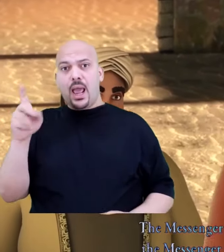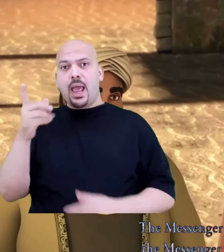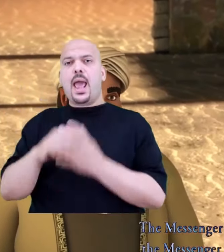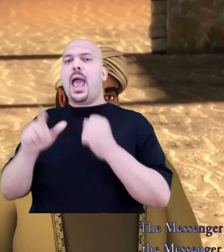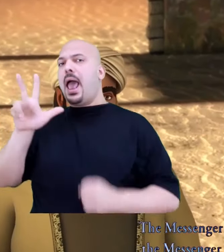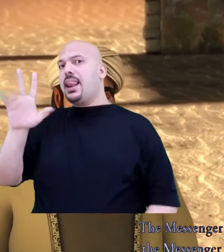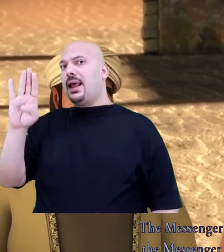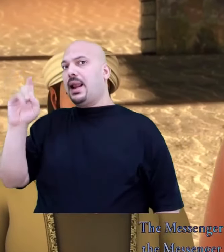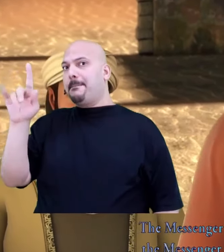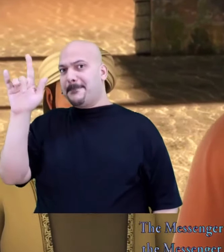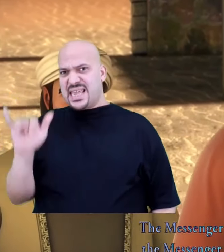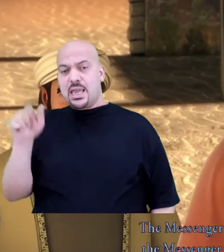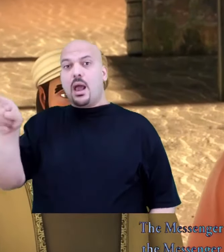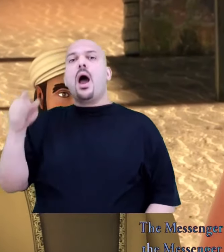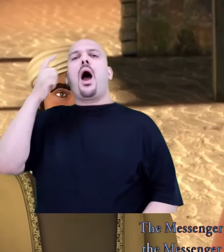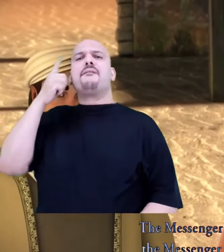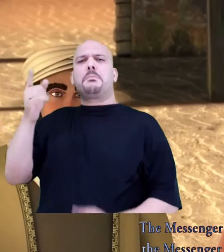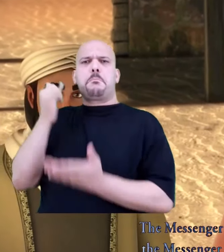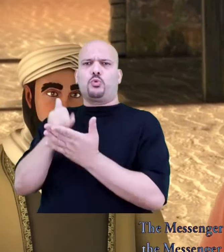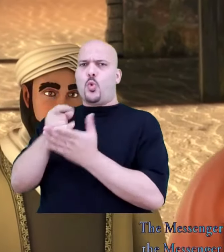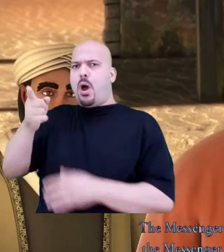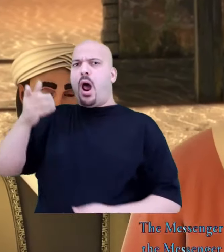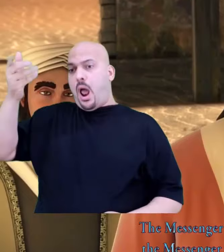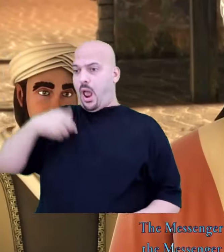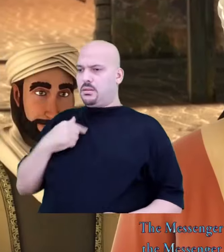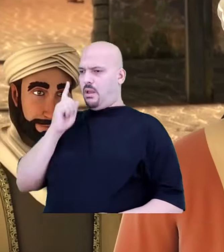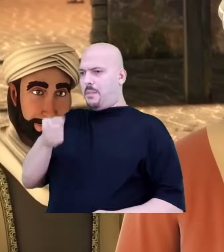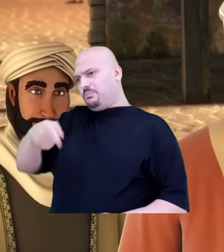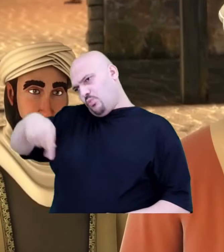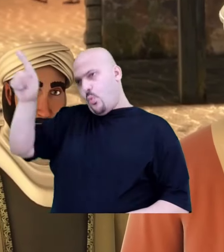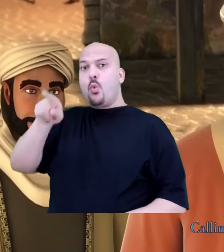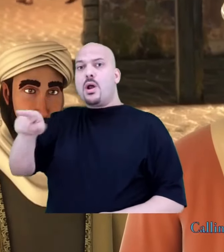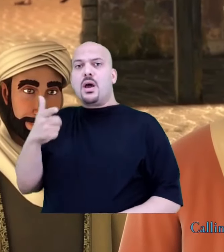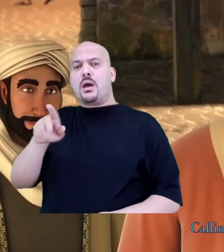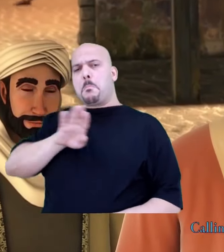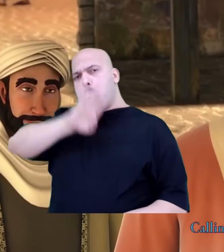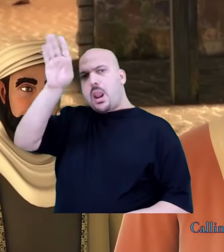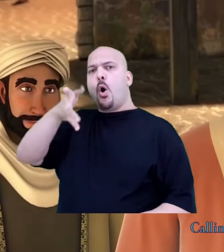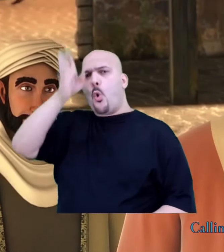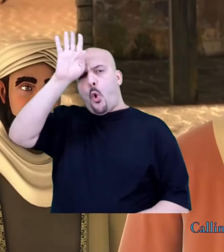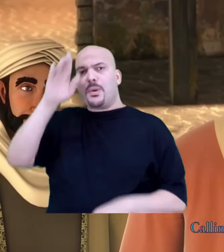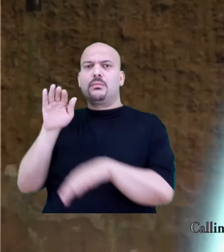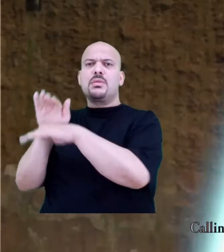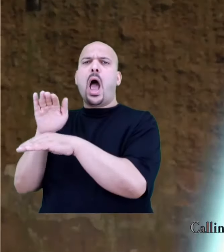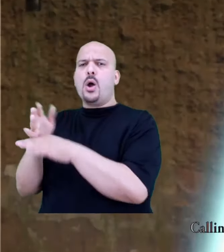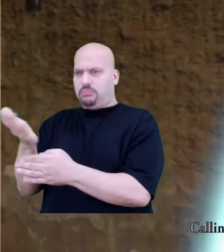ليكون رسول الله إلى قيصر روما داعياً